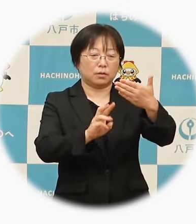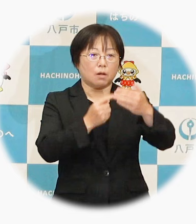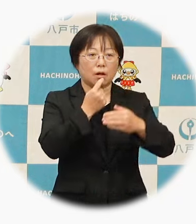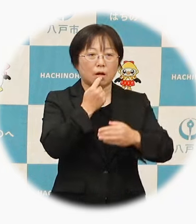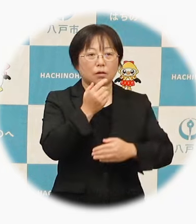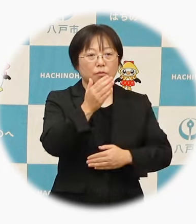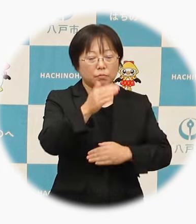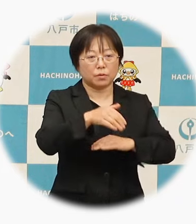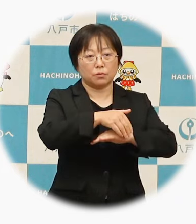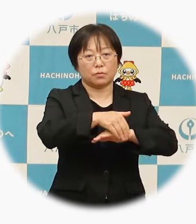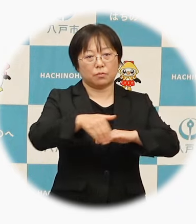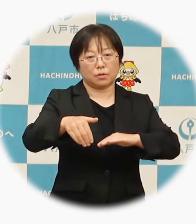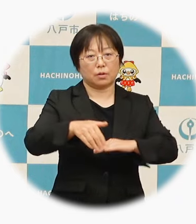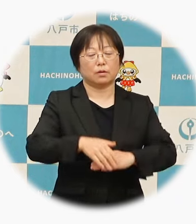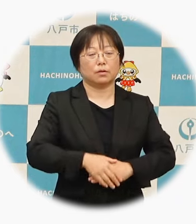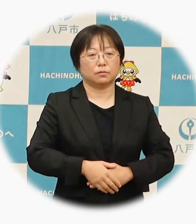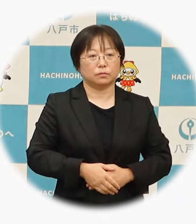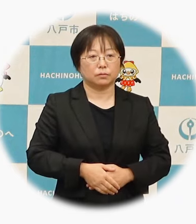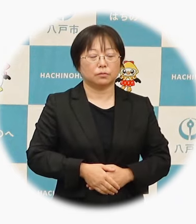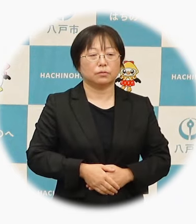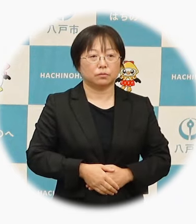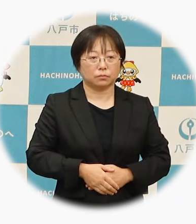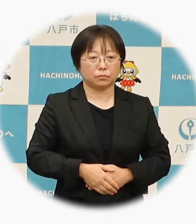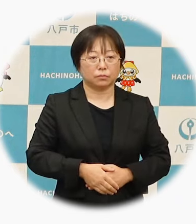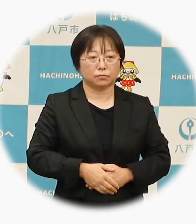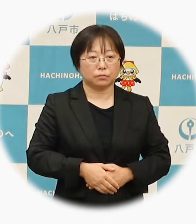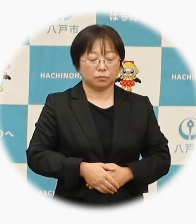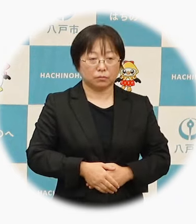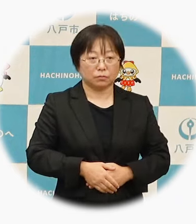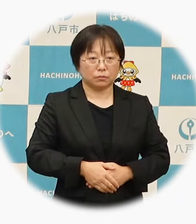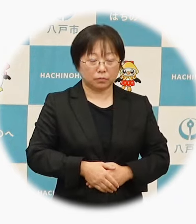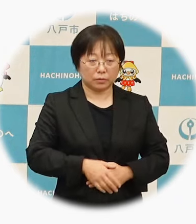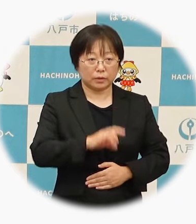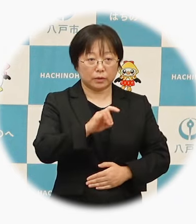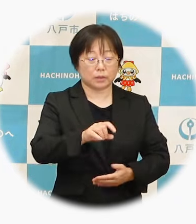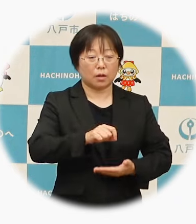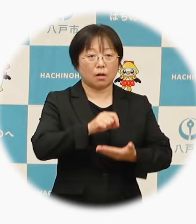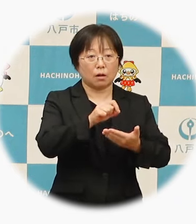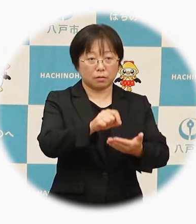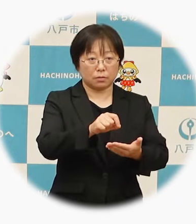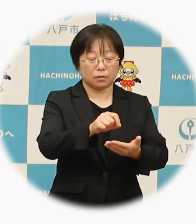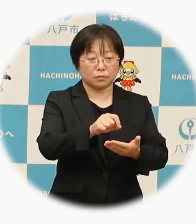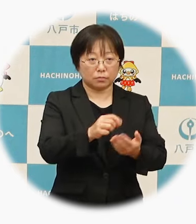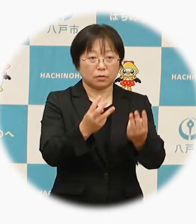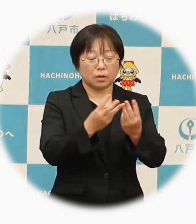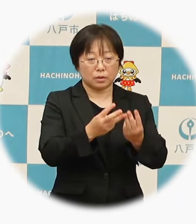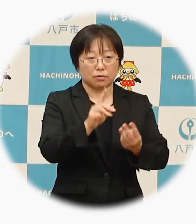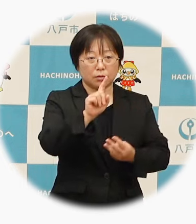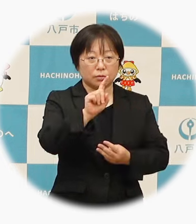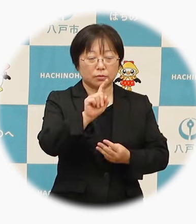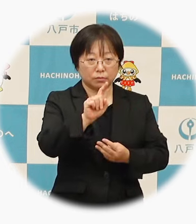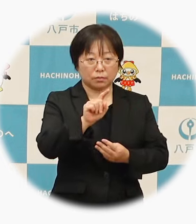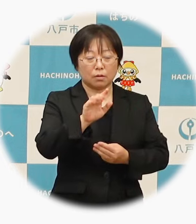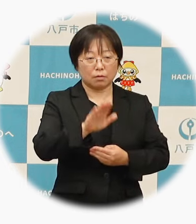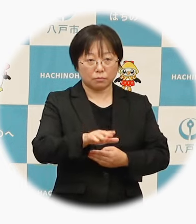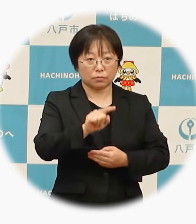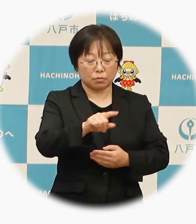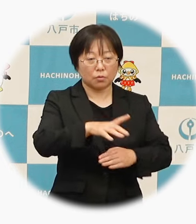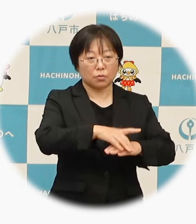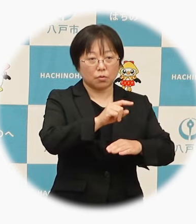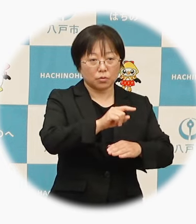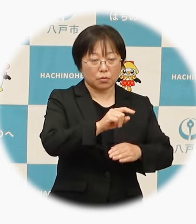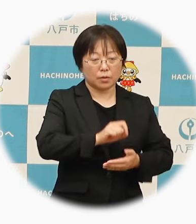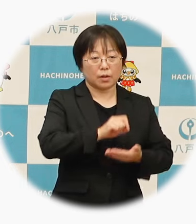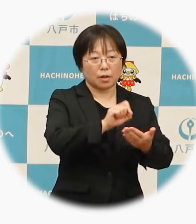日を予定しております。提出予定の議案は17件で、そのうち当初提案